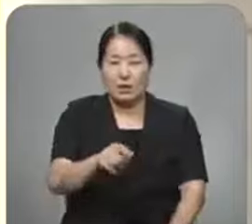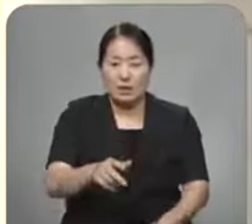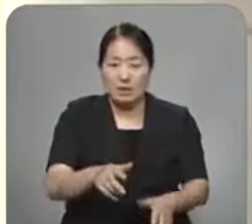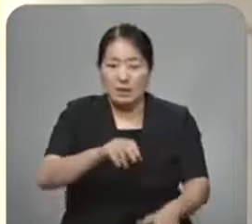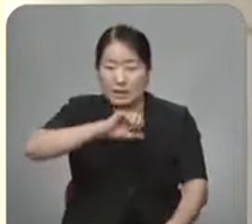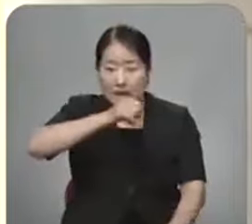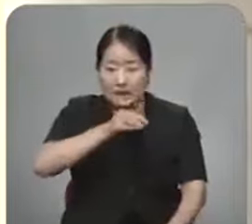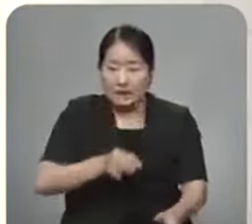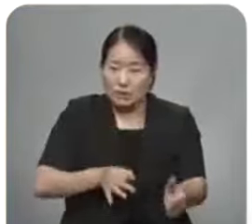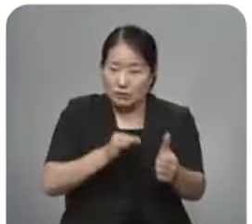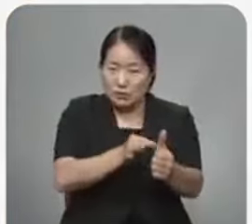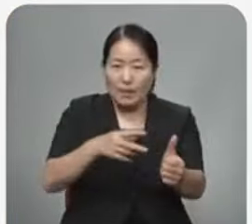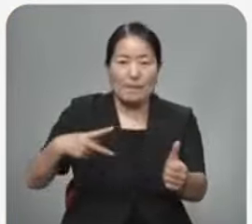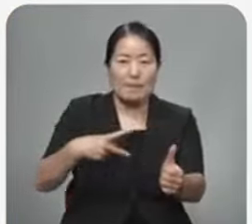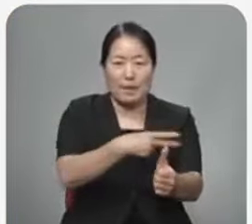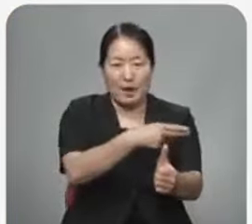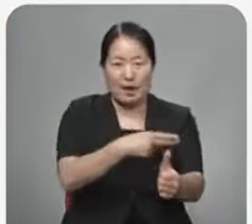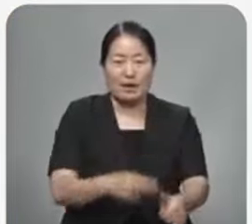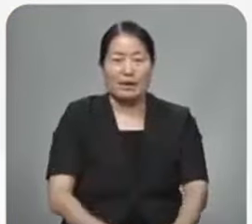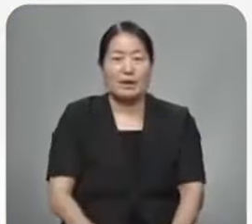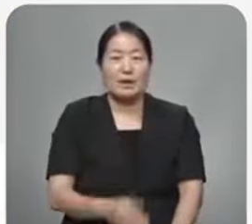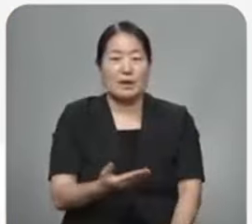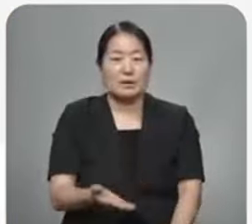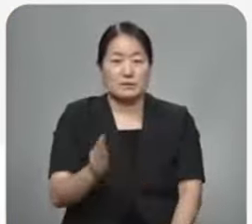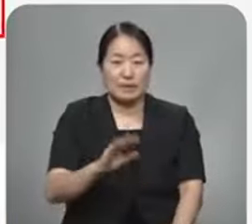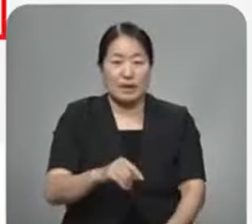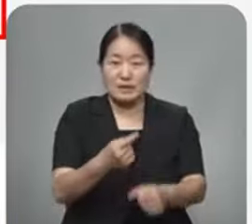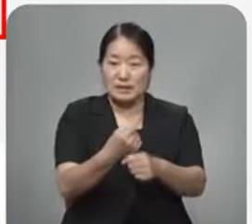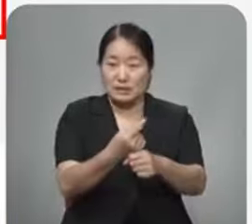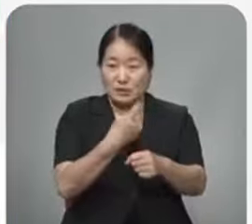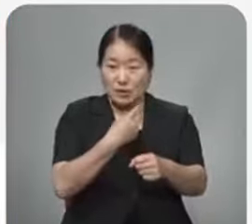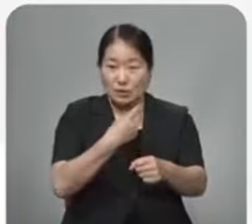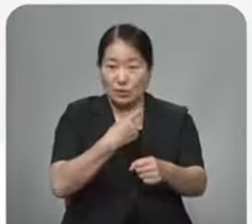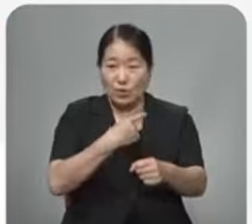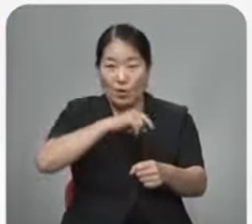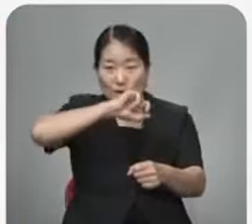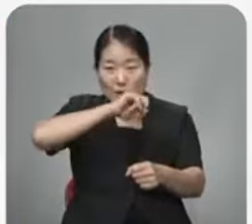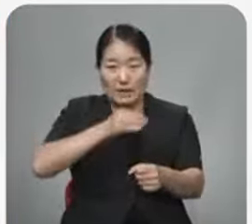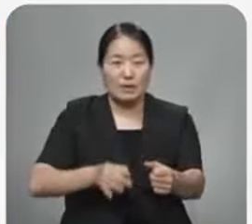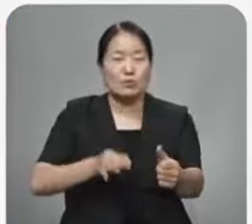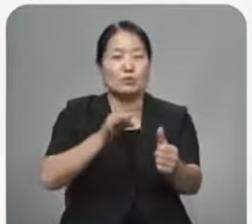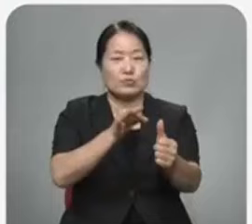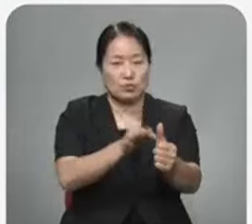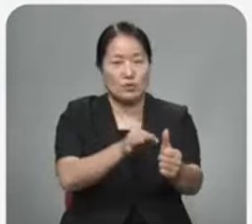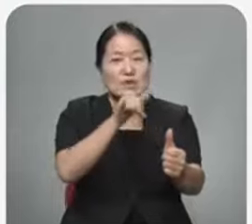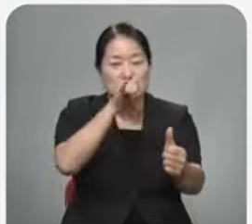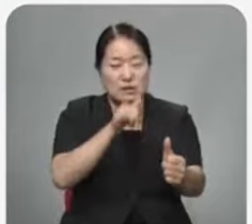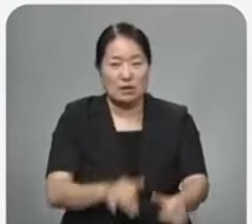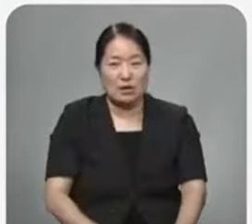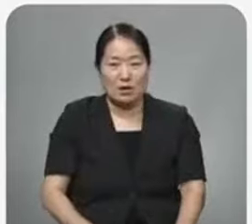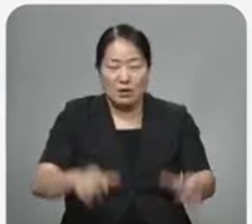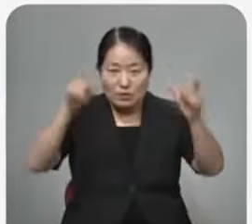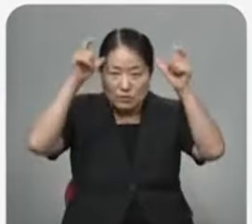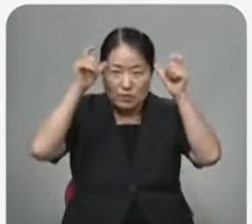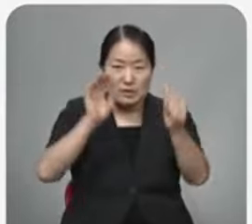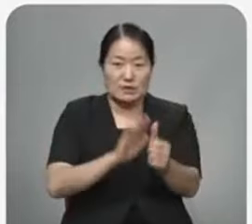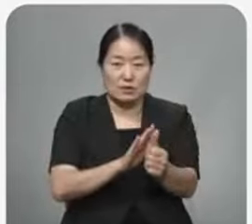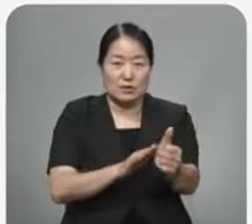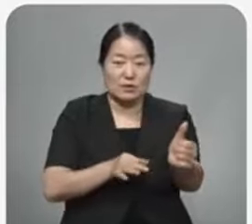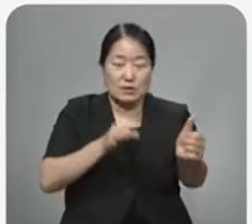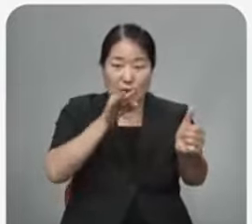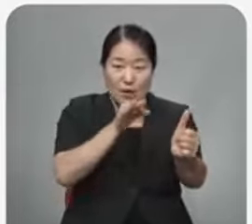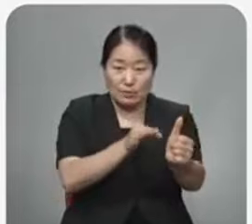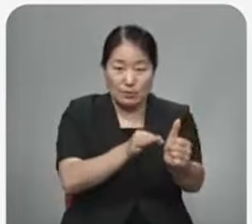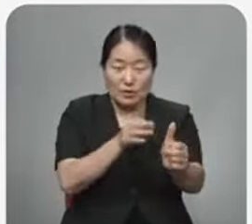분류된 겁니다 하지만이 사업들은 2023년에 지원 대상이 됐습니다 특히 축산물 지원 사업은